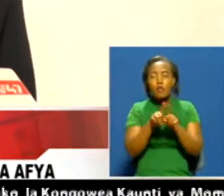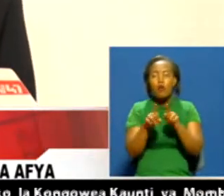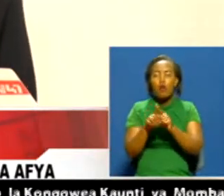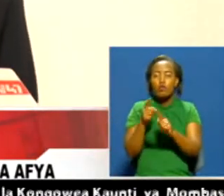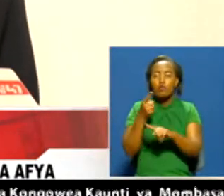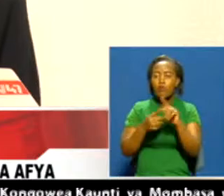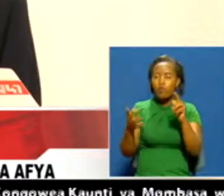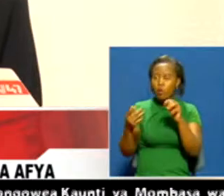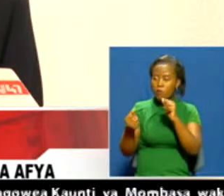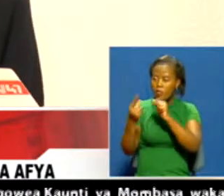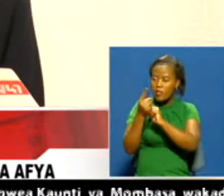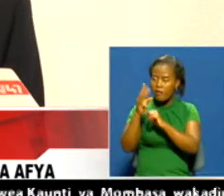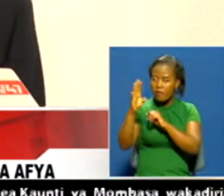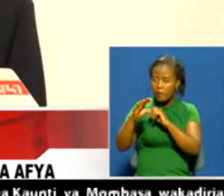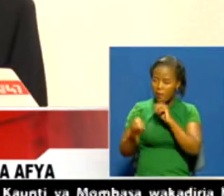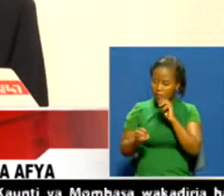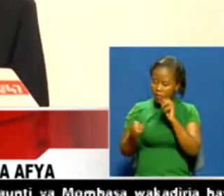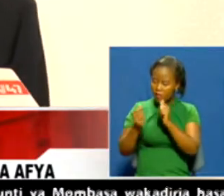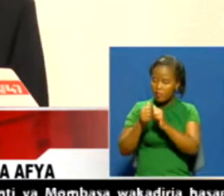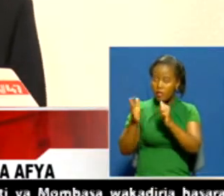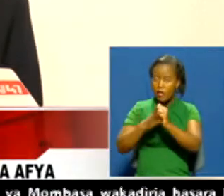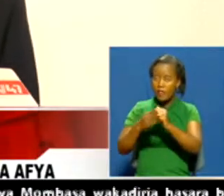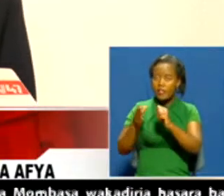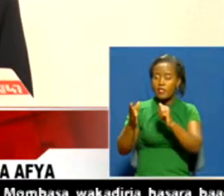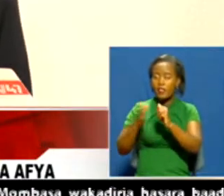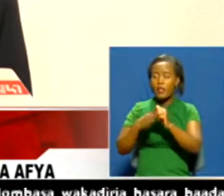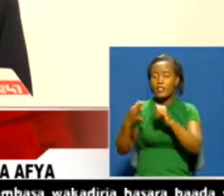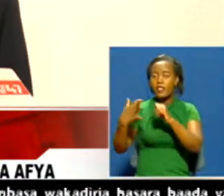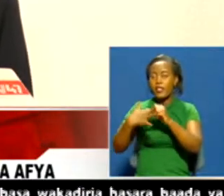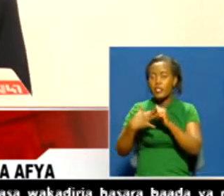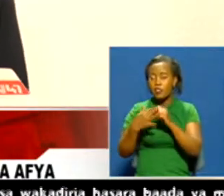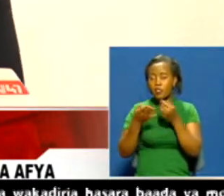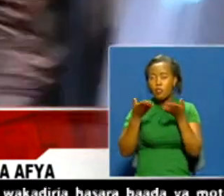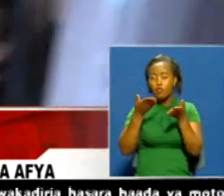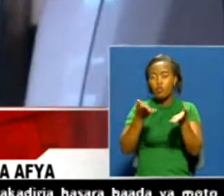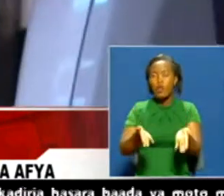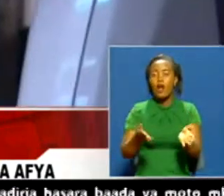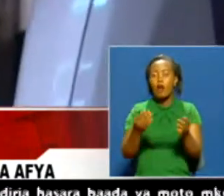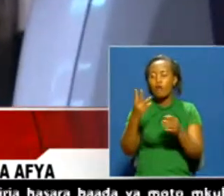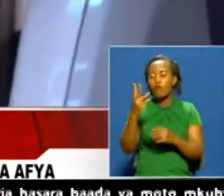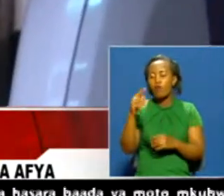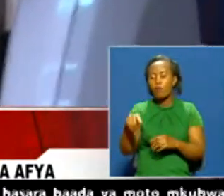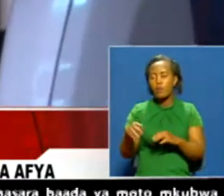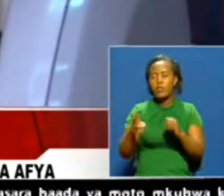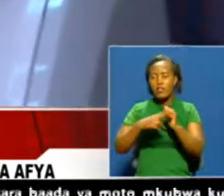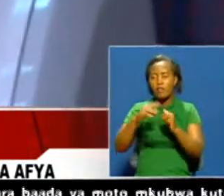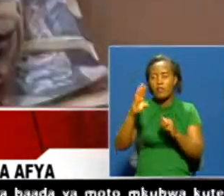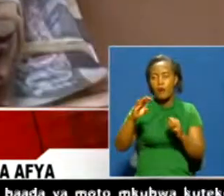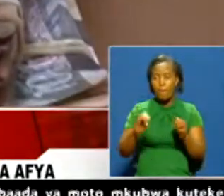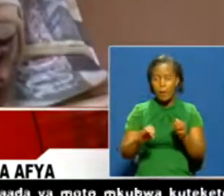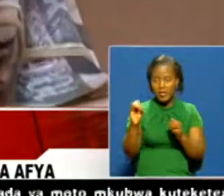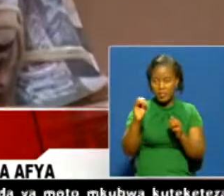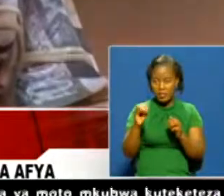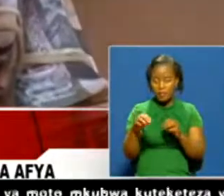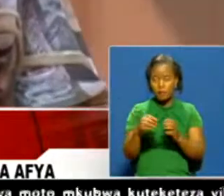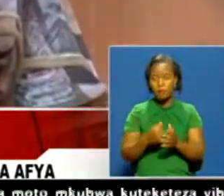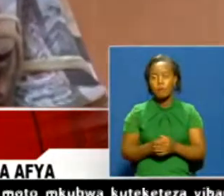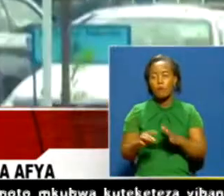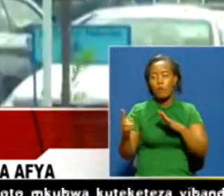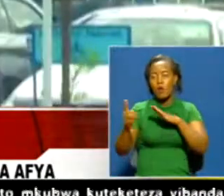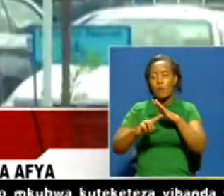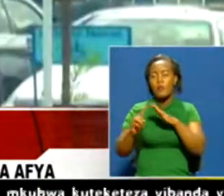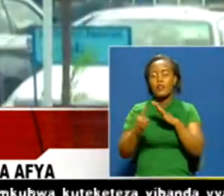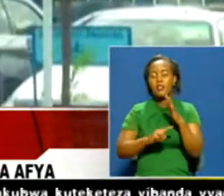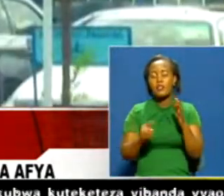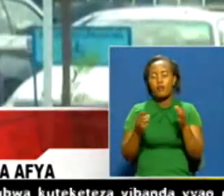in 1998 to the current level of 4.9%. Wizara ya Fedha imesema kwamba itahakikisha fedha